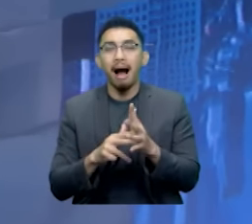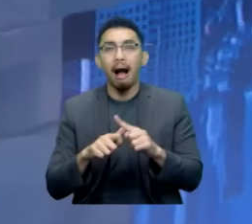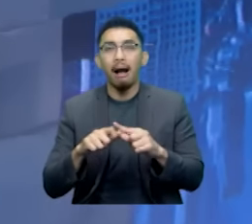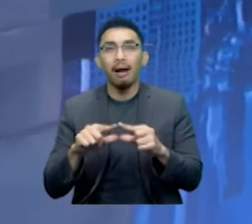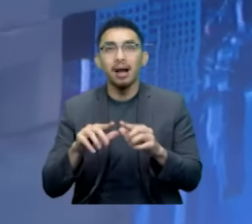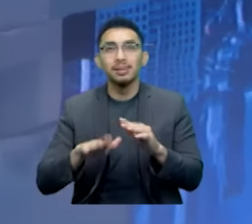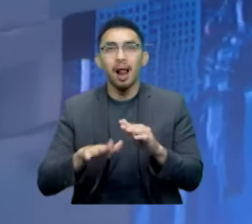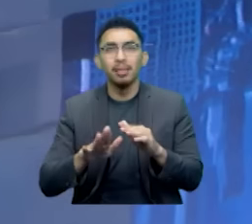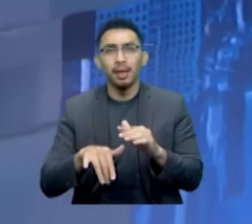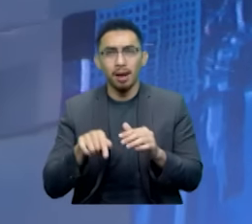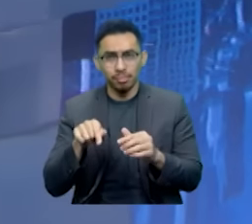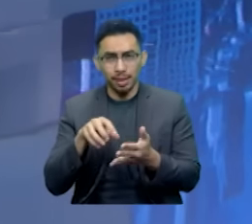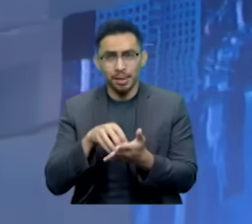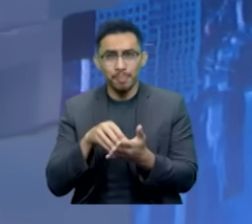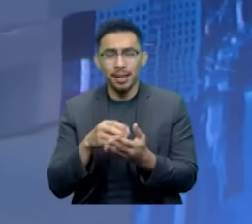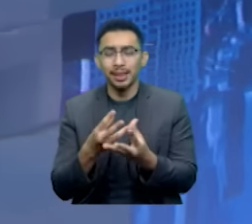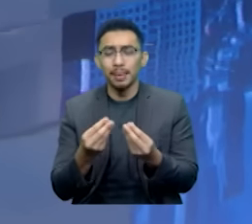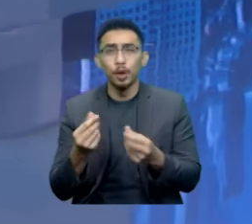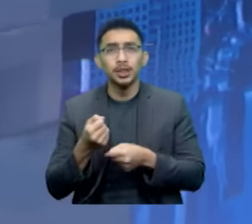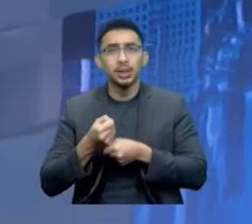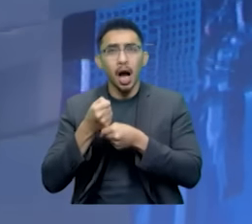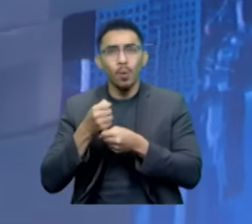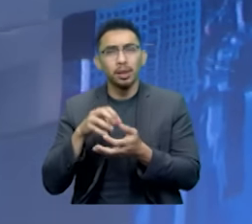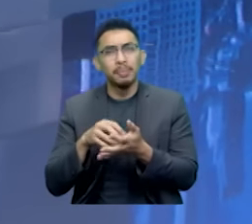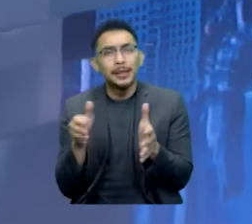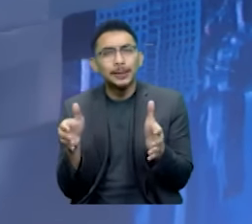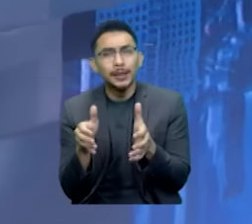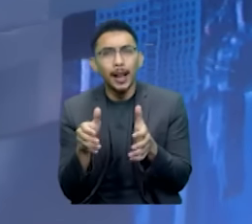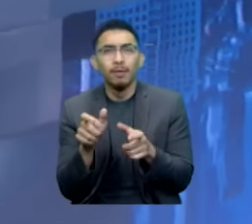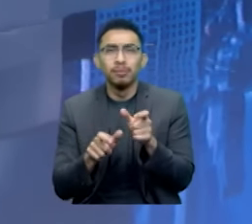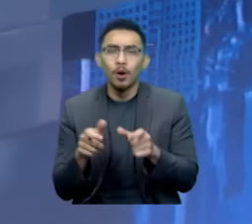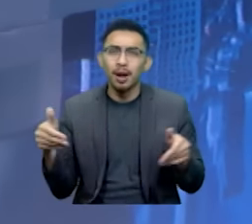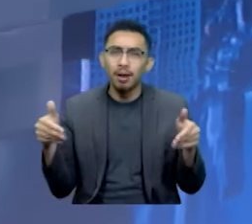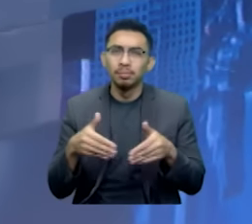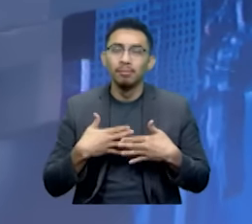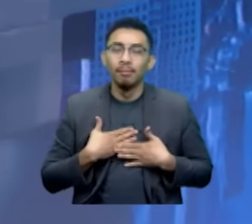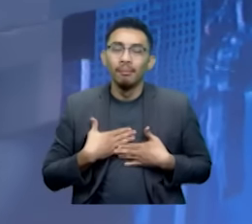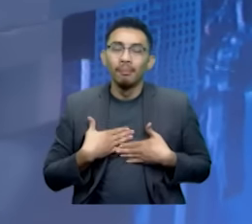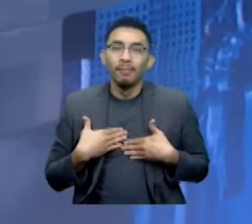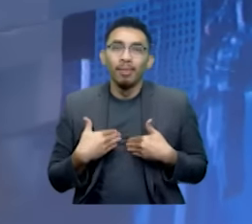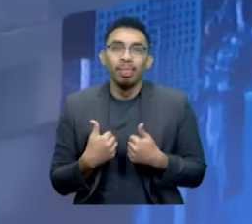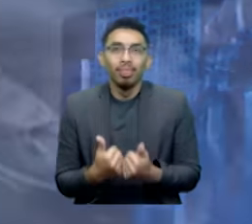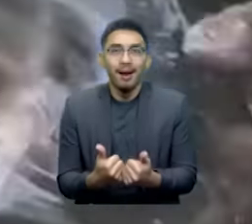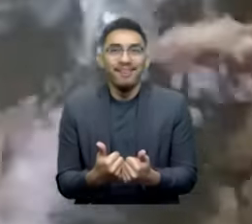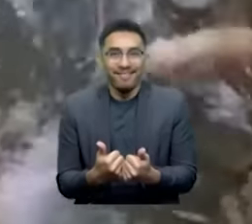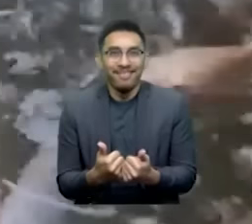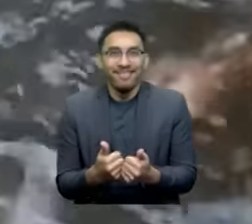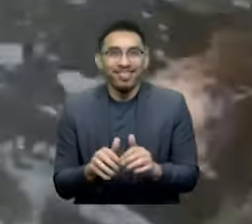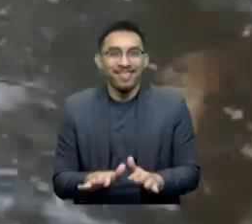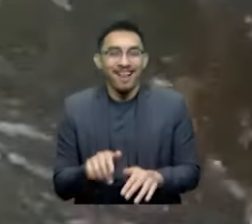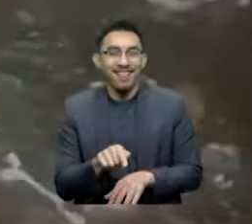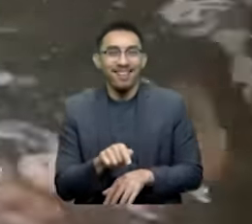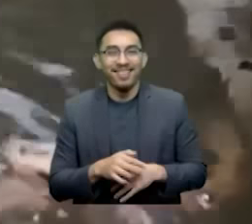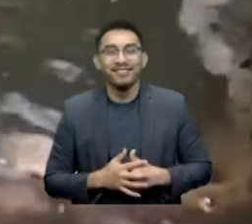sawit menjadi tempat wisata mini yang membuat pengunjung betah untuk menghabiskan waktu seharian.